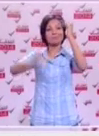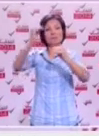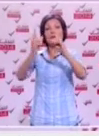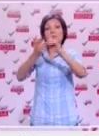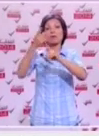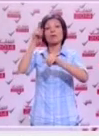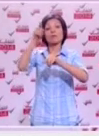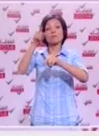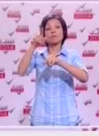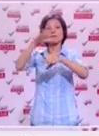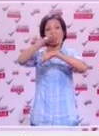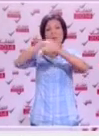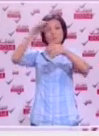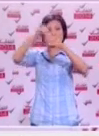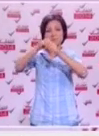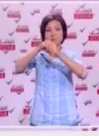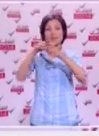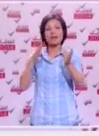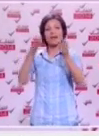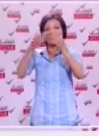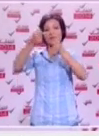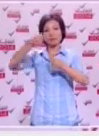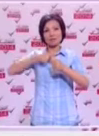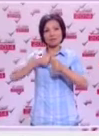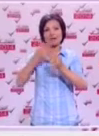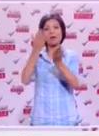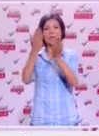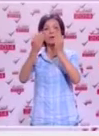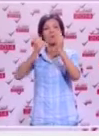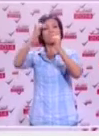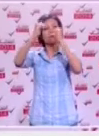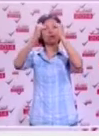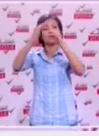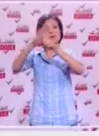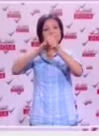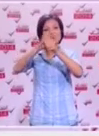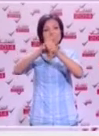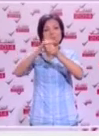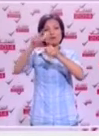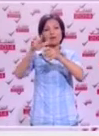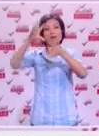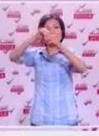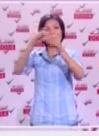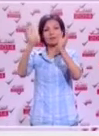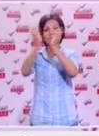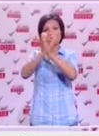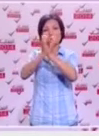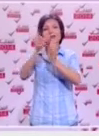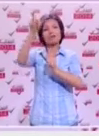من التهميش والاقصاء نعتمد بالاتحاد الوطني الحر مقاربه تنمويه شامله بابعادها الاقتصاديه والاجتماعيه